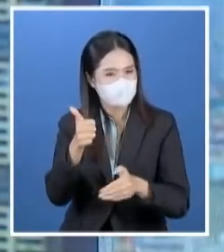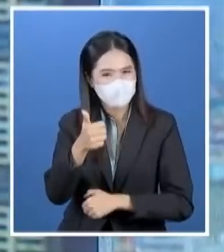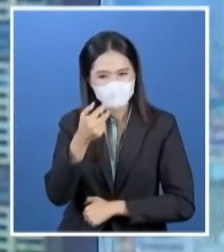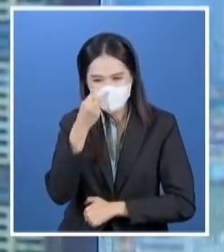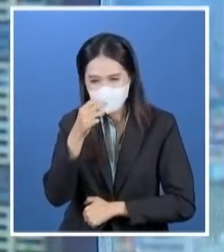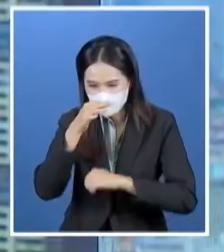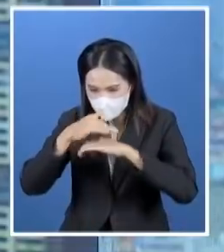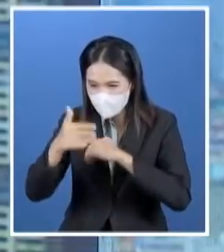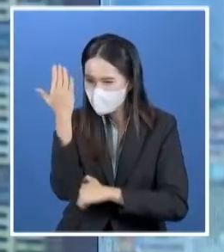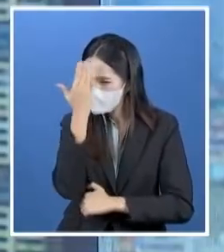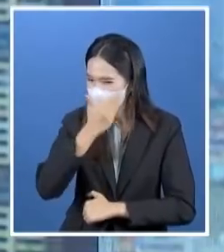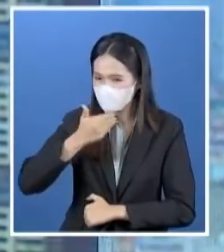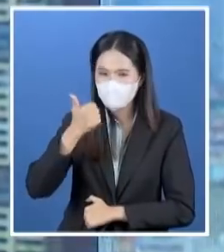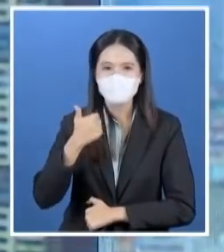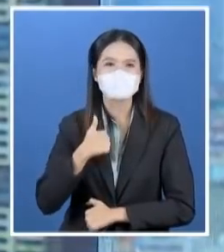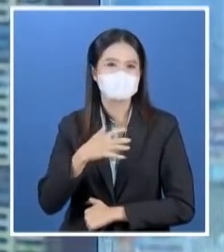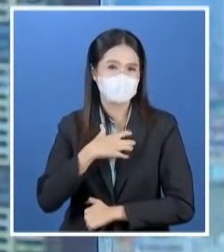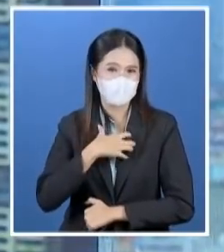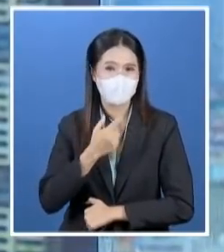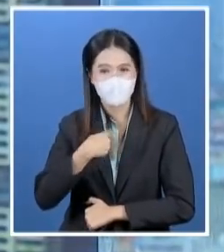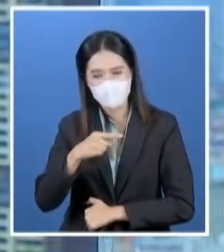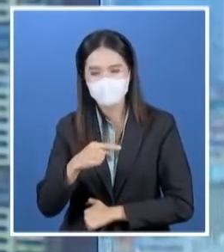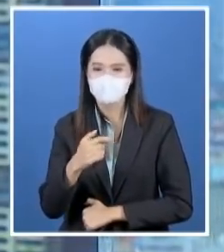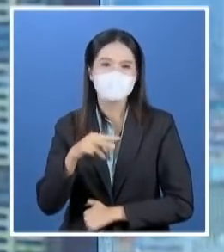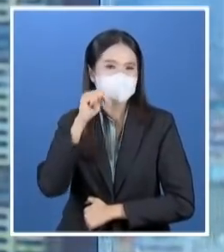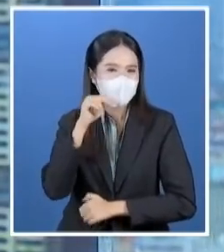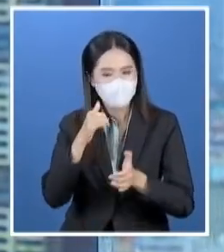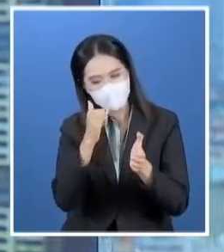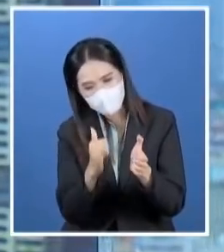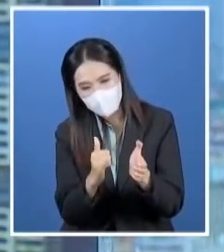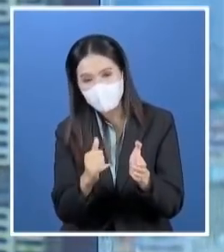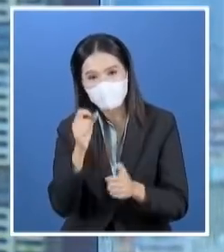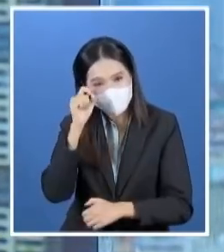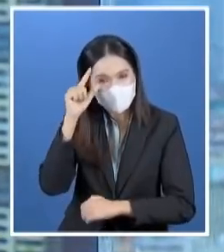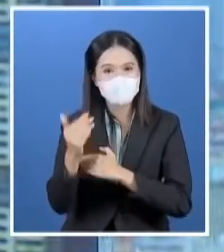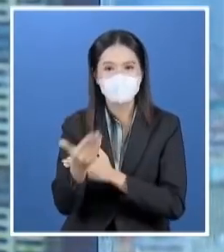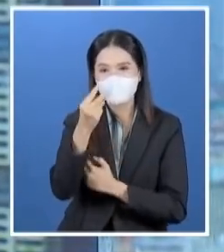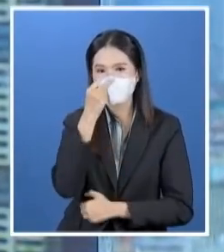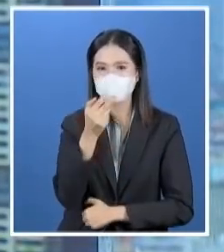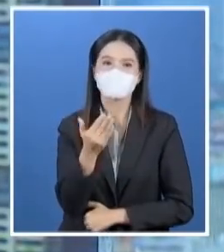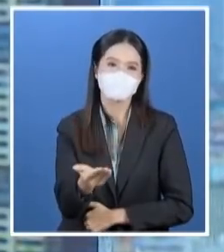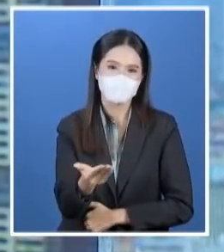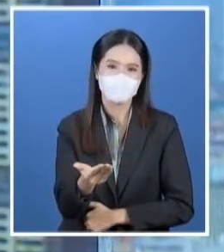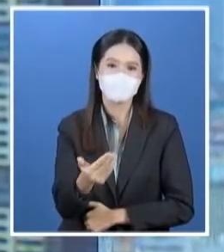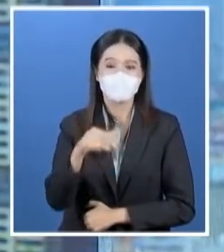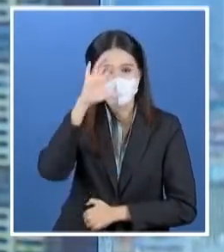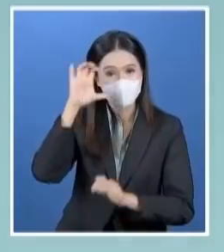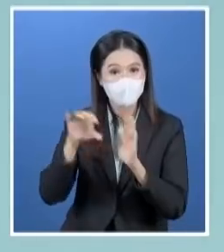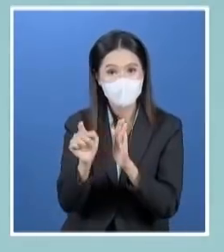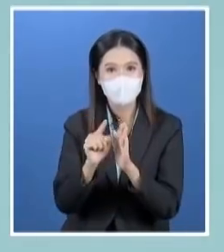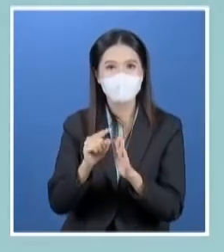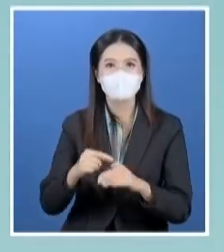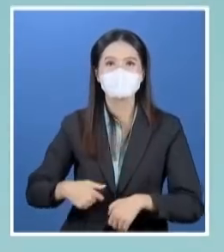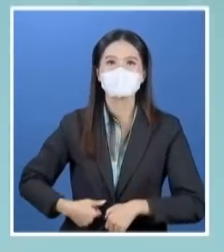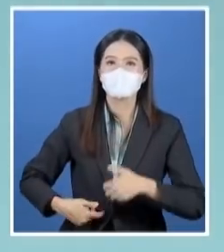ทะเลสวยมากตั้งใจจะลงไปแช่น้ำในอ่างปรากฏว่าตื่นเช้ามาลองดูหน่อยภาพคือเจ้